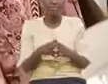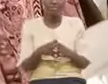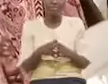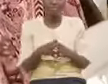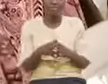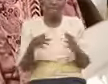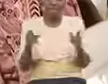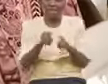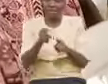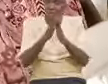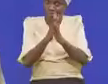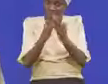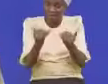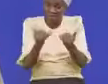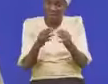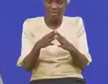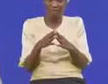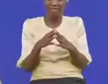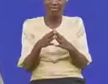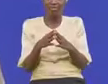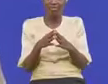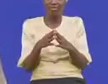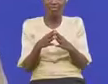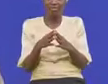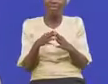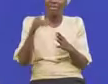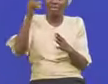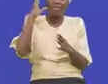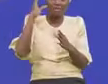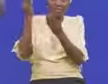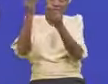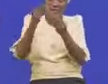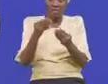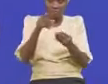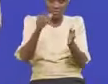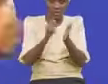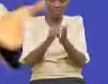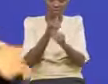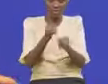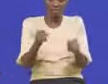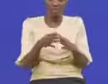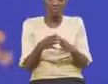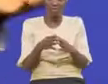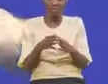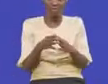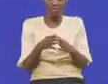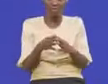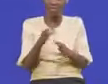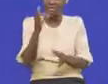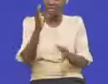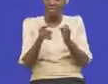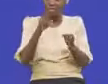tɔwoe. Ne yɔ ƒe ŋkɔa. Ela he ɖeɖe kpɔkpɔa vɛ na.